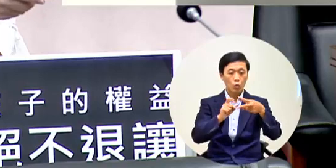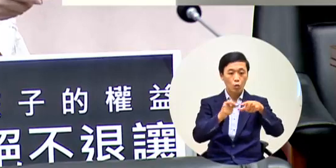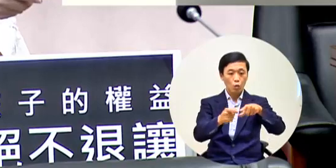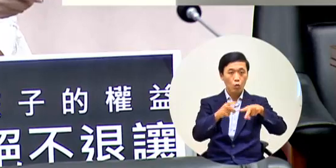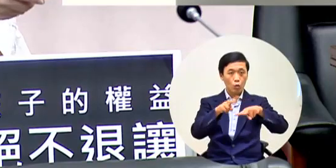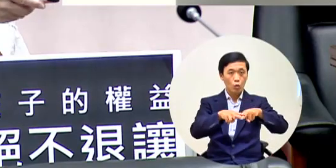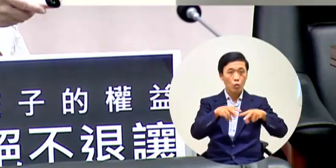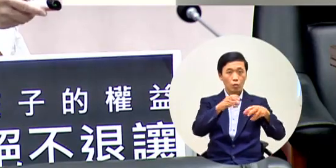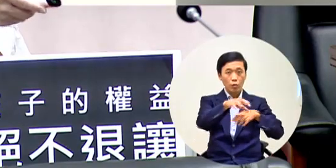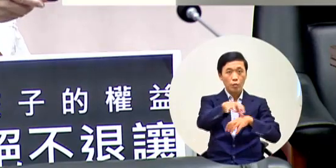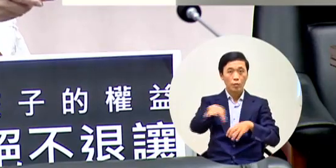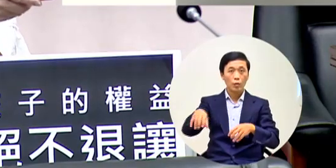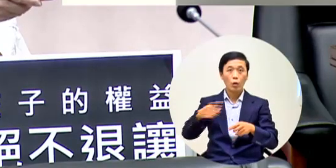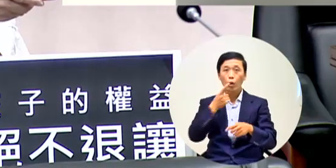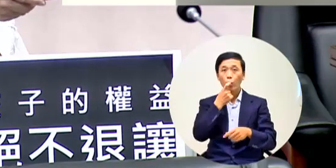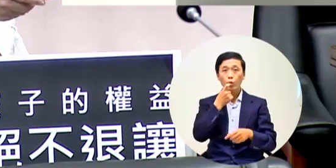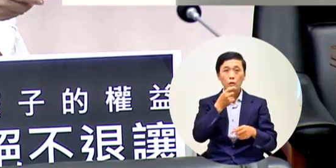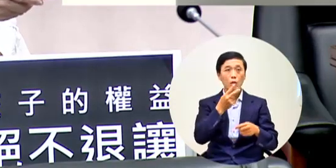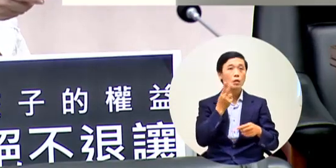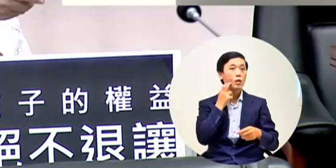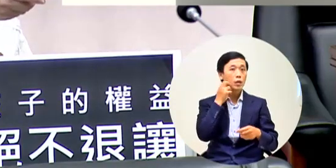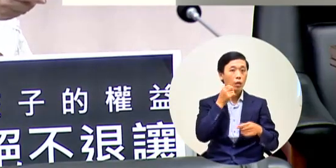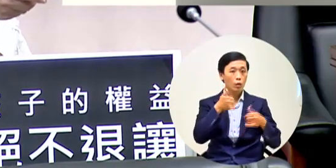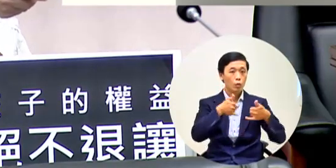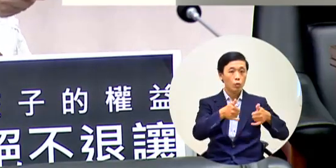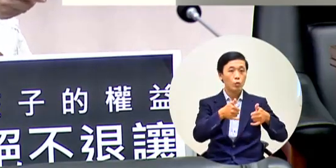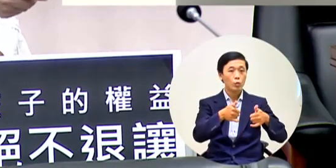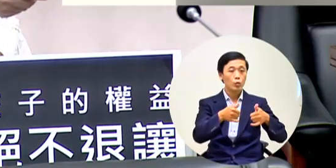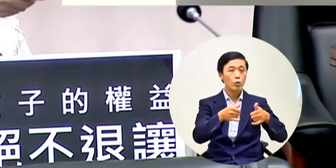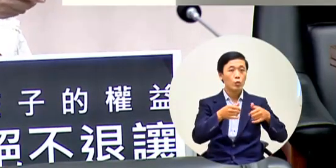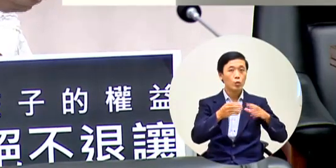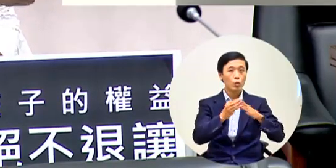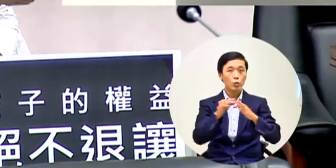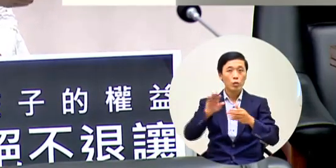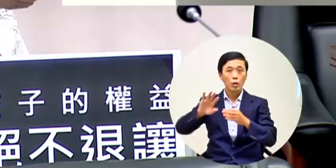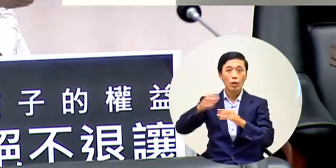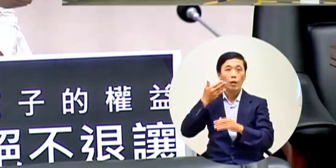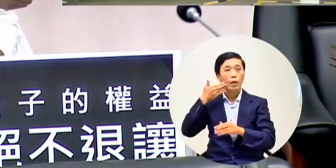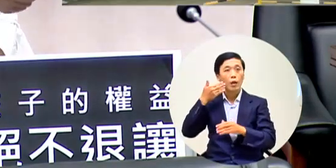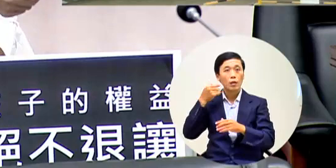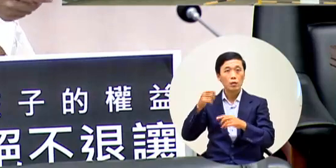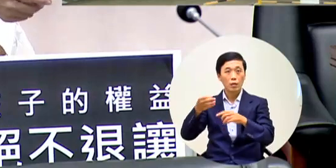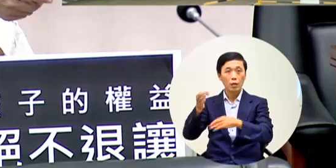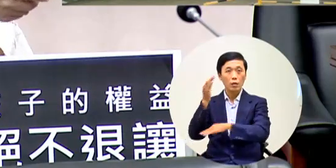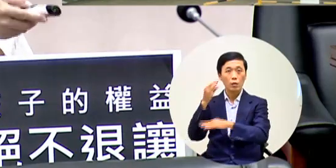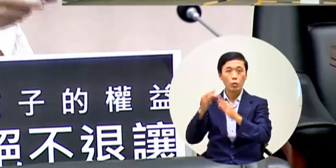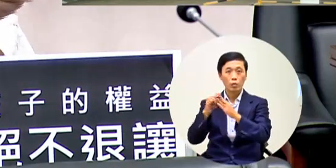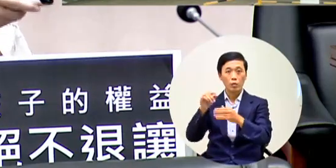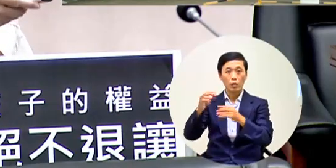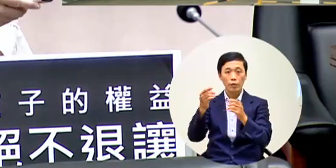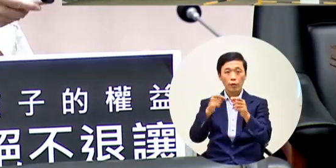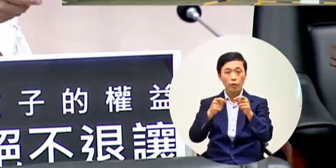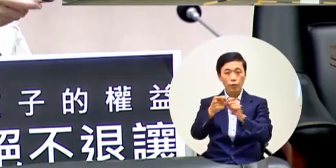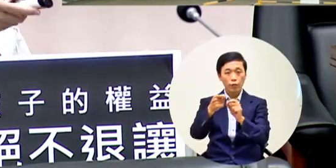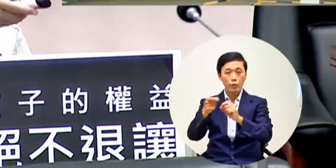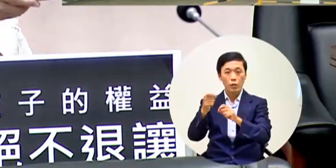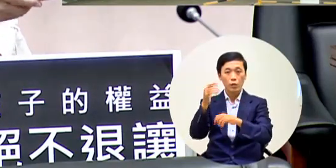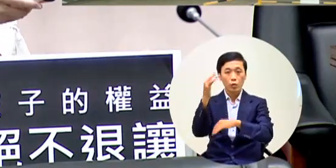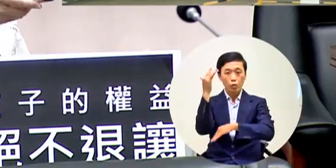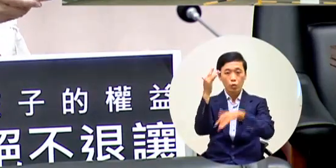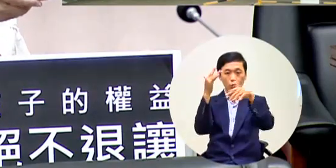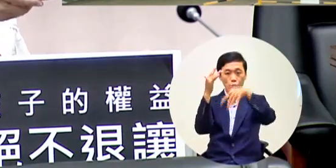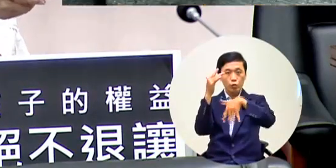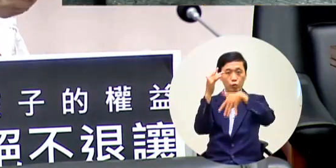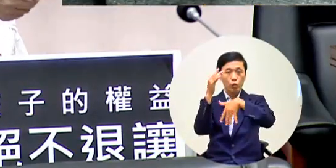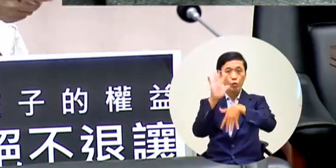是铁路局，这个蓝色就是我们市政府财政局，然后这边有一棵老榕树，就是这一棵，这棵你